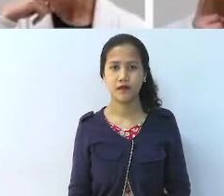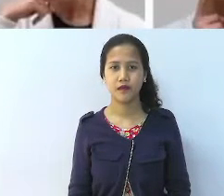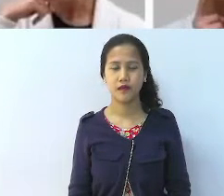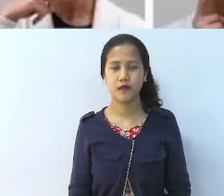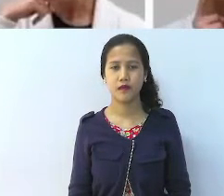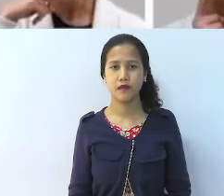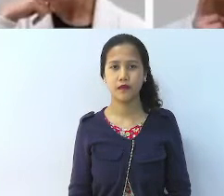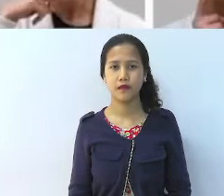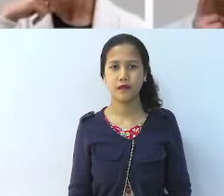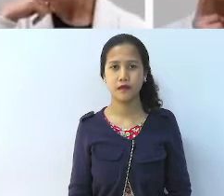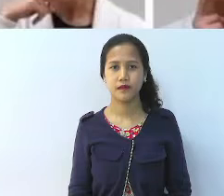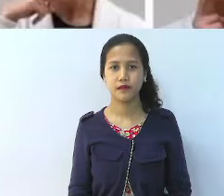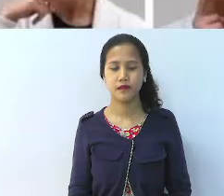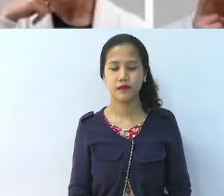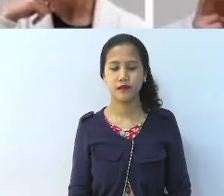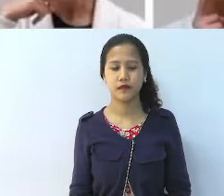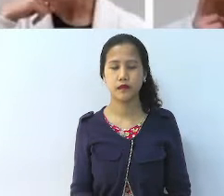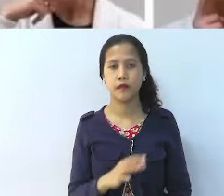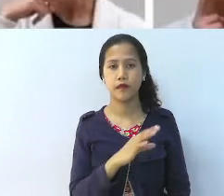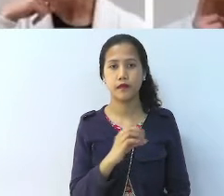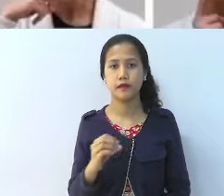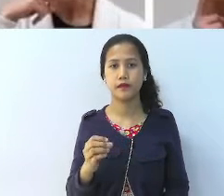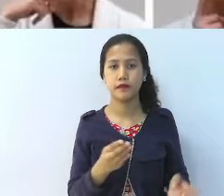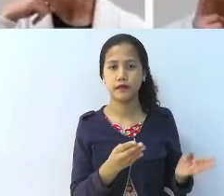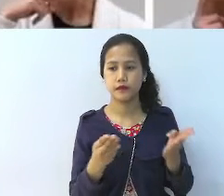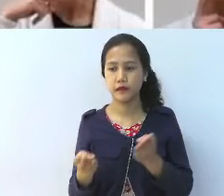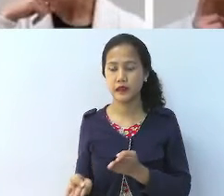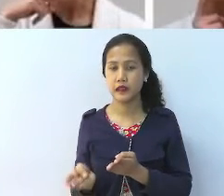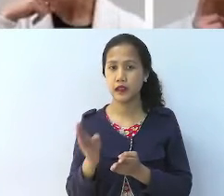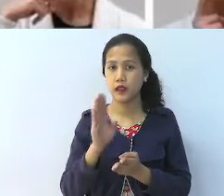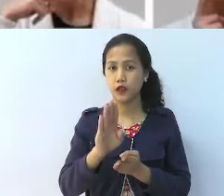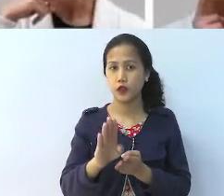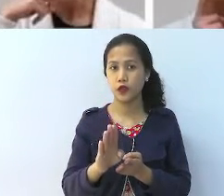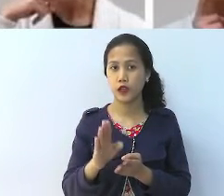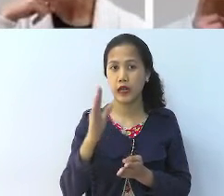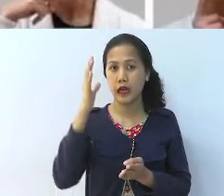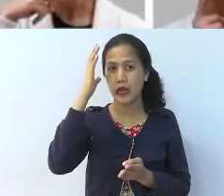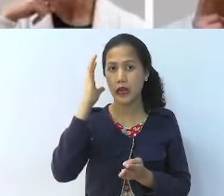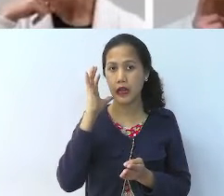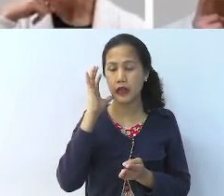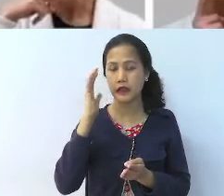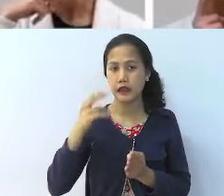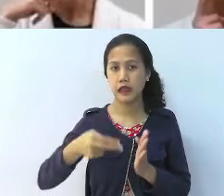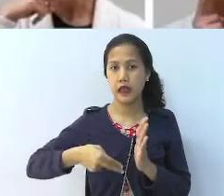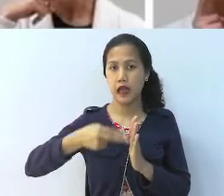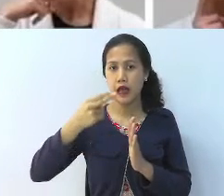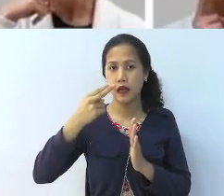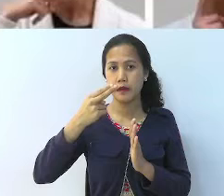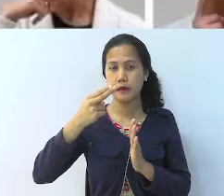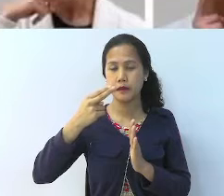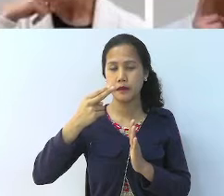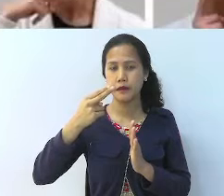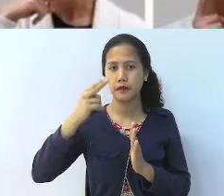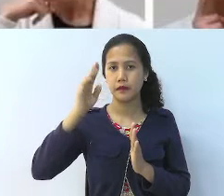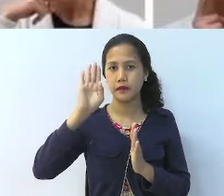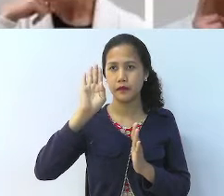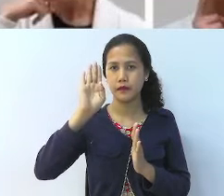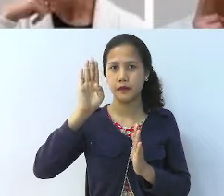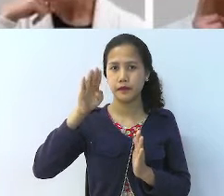pang-apat po ay ilalagay nyo po ang inyong kamay na nakaganito sa inyong batok.